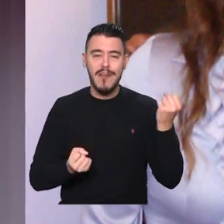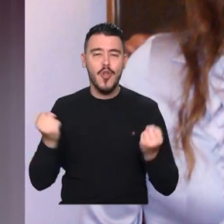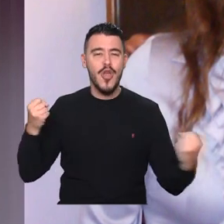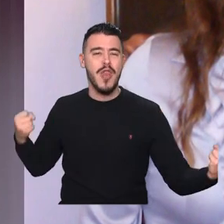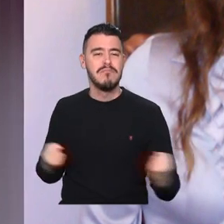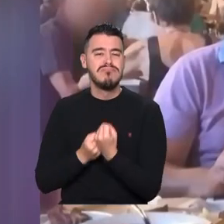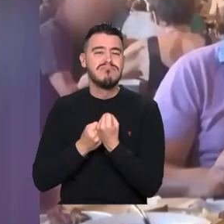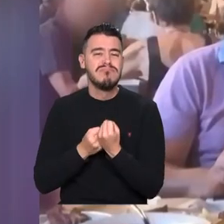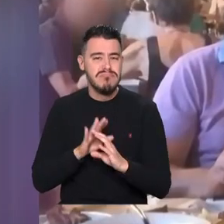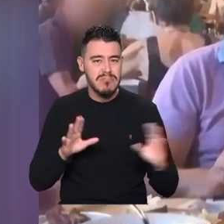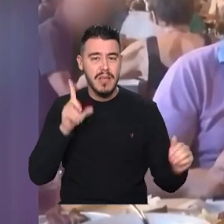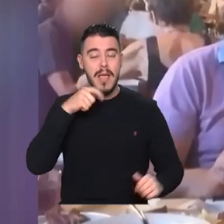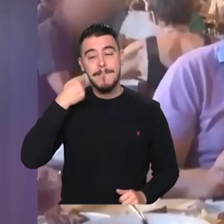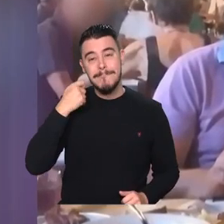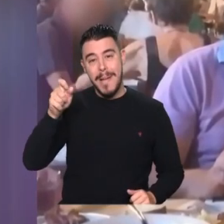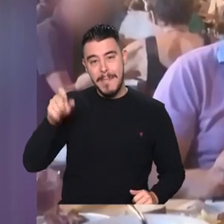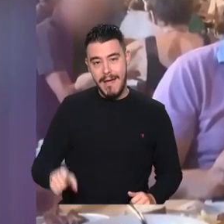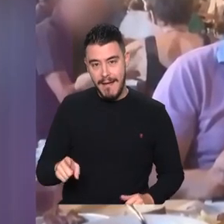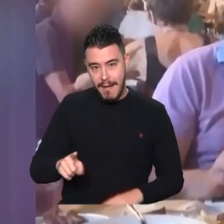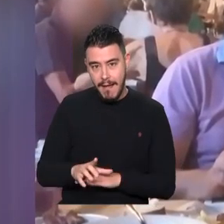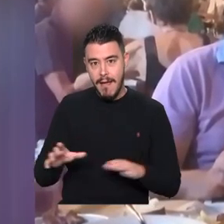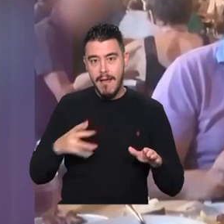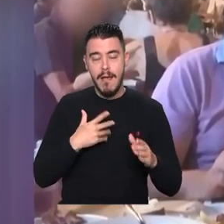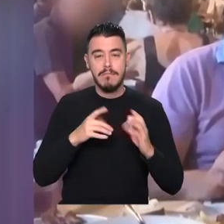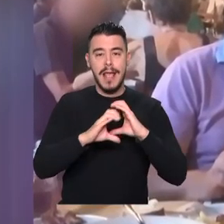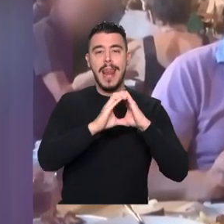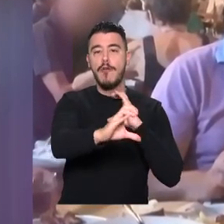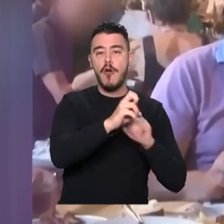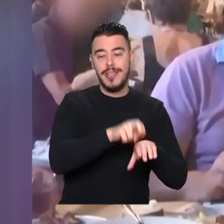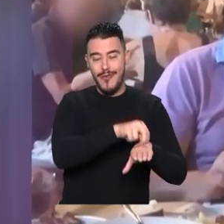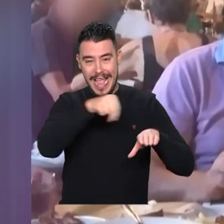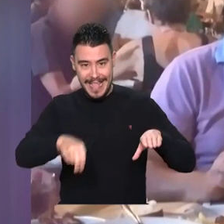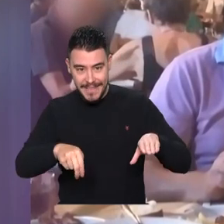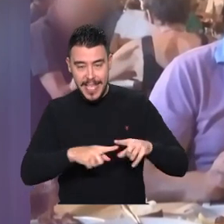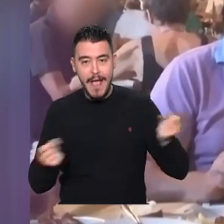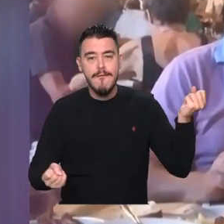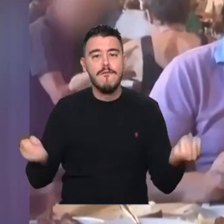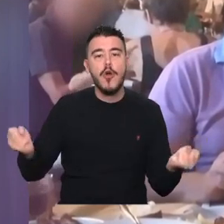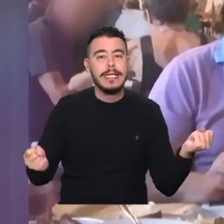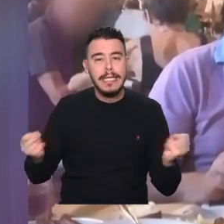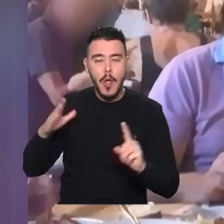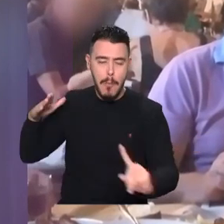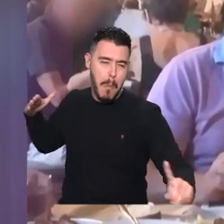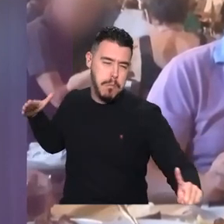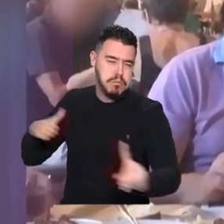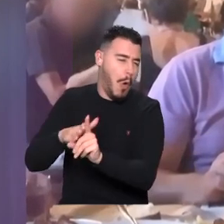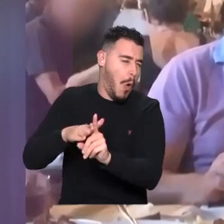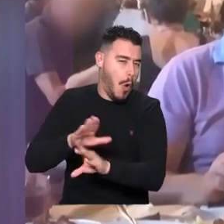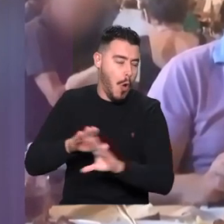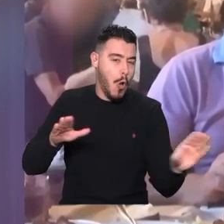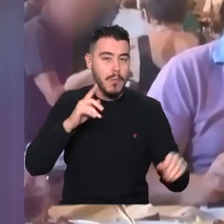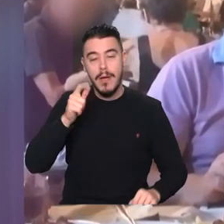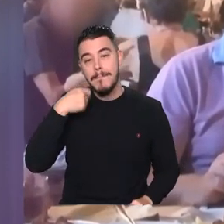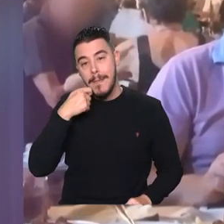στη δουλειά το πρωί και ήρθε με το λεωφορείο, κατέβηκε από το λεωφορείο και τη χτύπησε ένα πορτικό. Δεν είδε από την άλλη μεριά που περνούσε